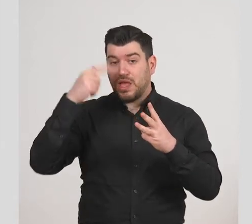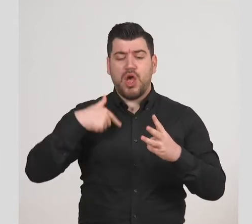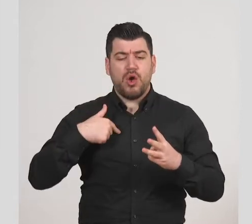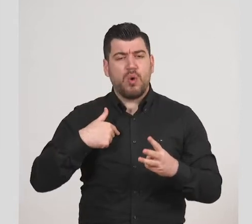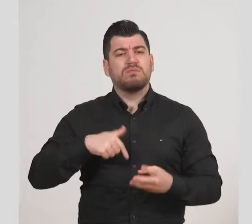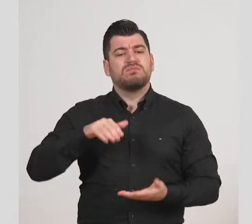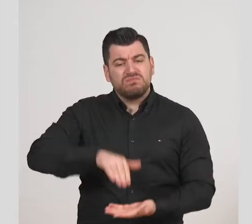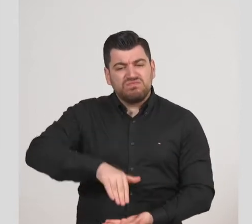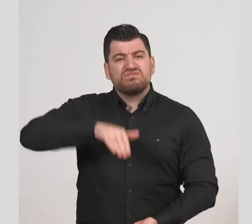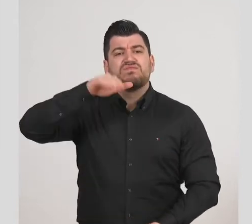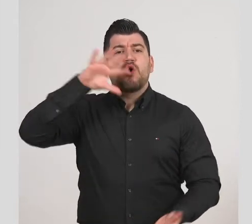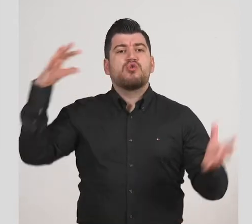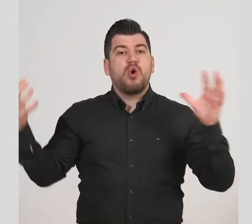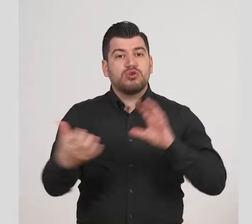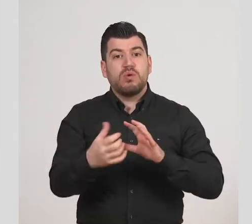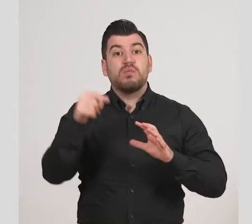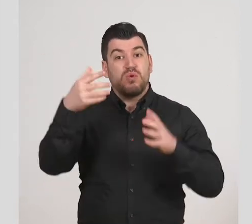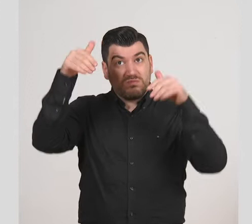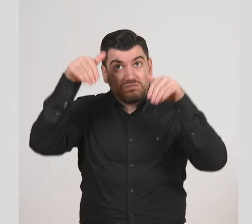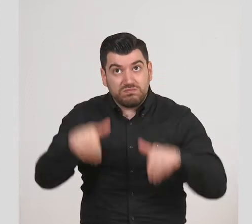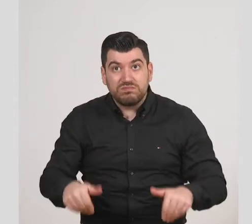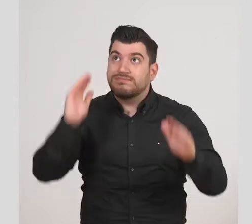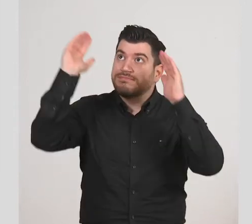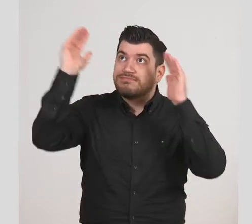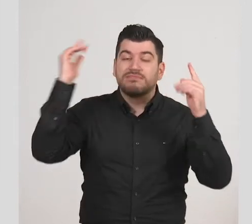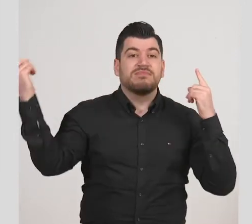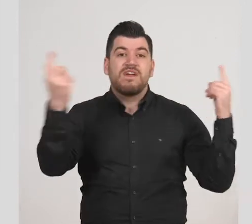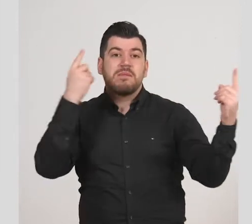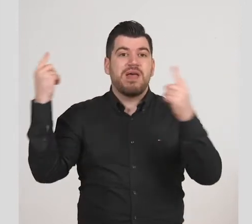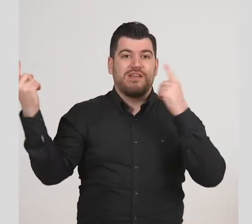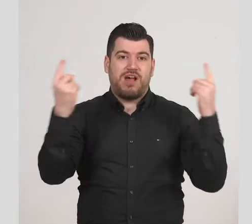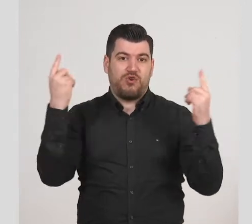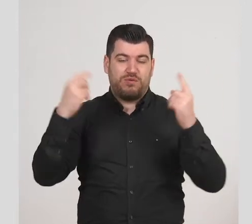σε ένα κόσμο που σέβεται και προστατεύει το φυσικό περιβάλλον».